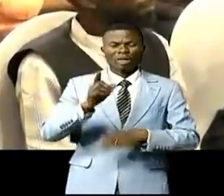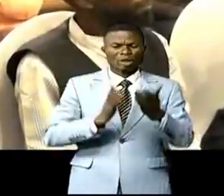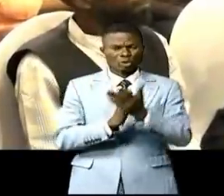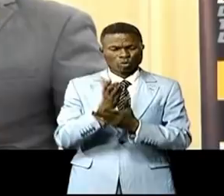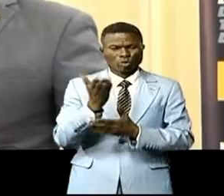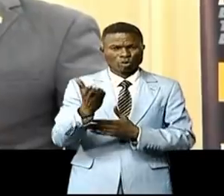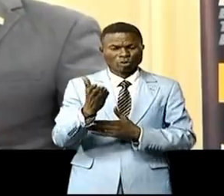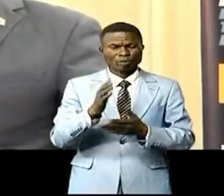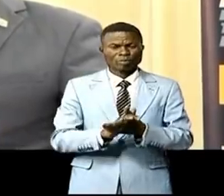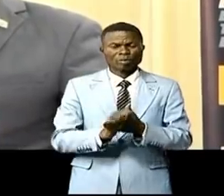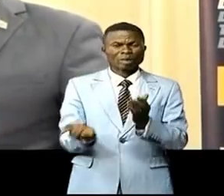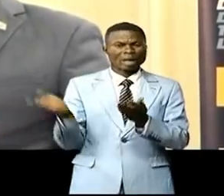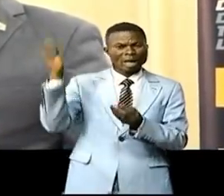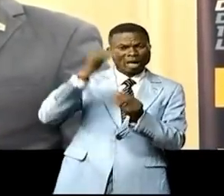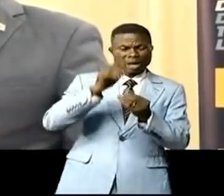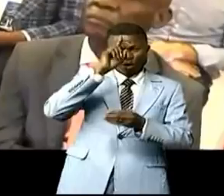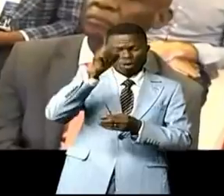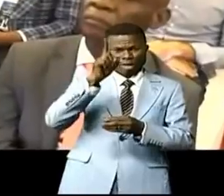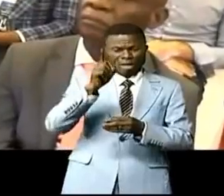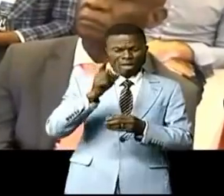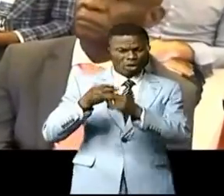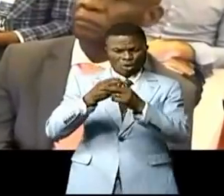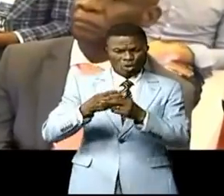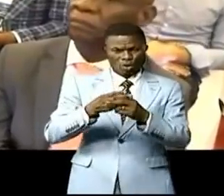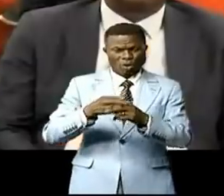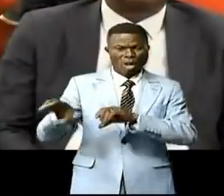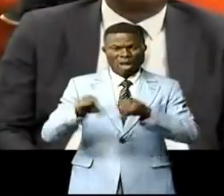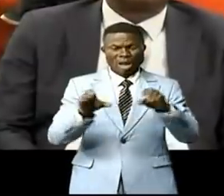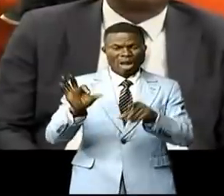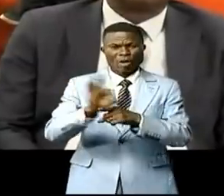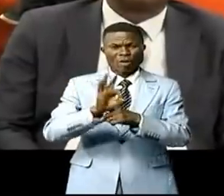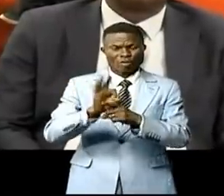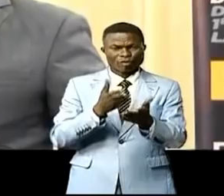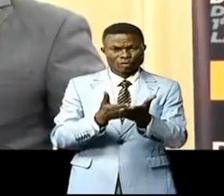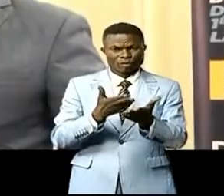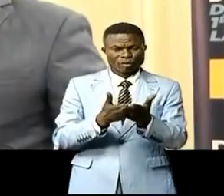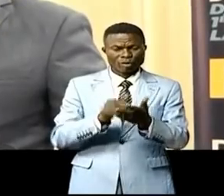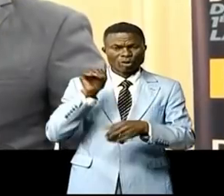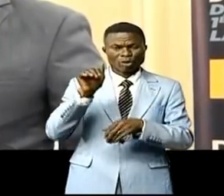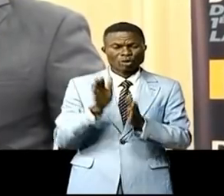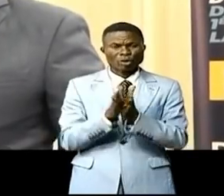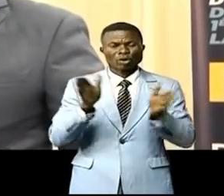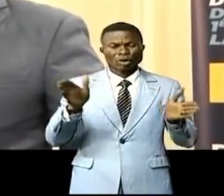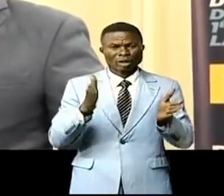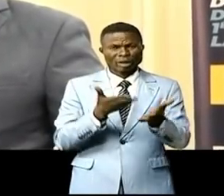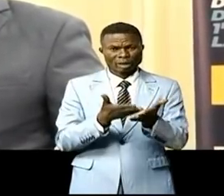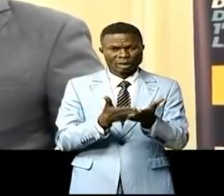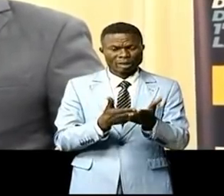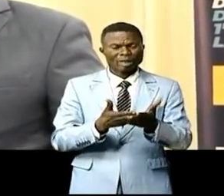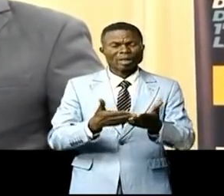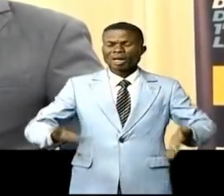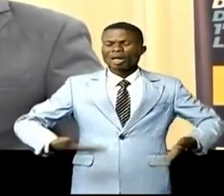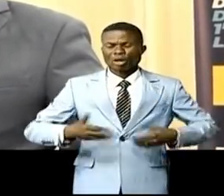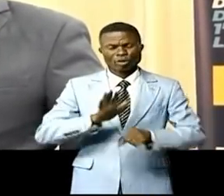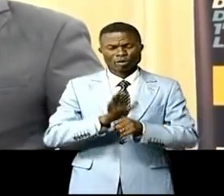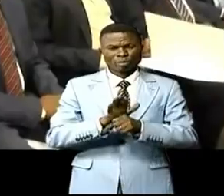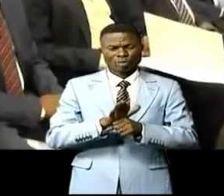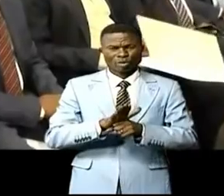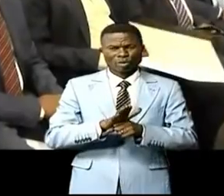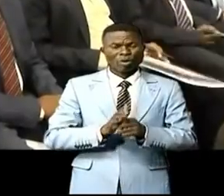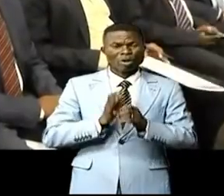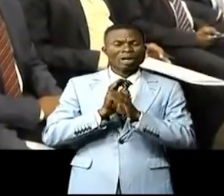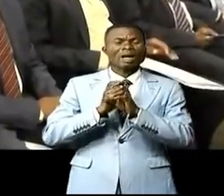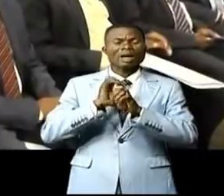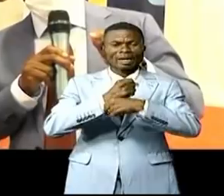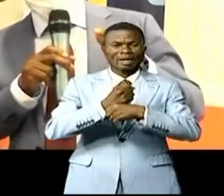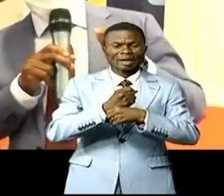de mise à niveau qui a suivi de très près les déroulés de cette formation, son directeur Denis Mutombo s'est dit fier de ses futurs créateurs